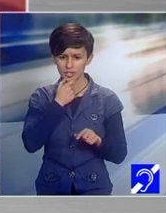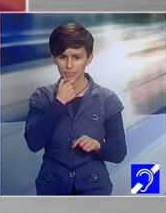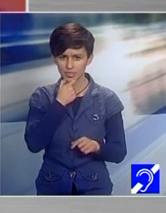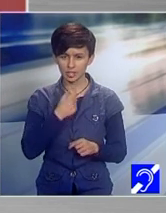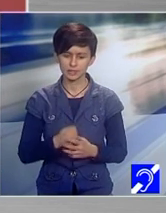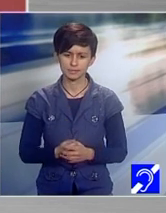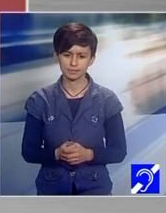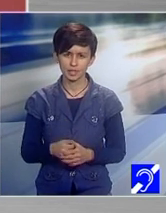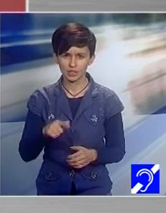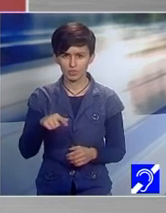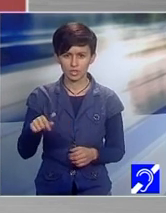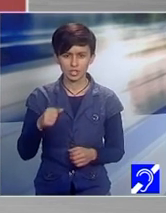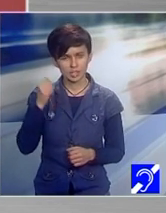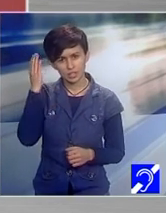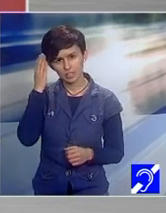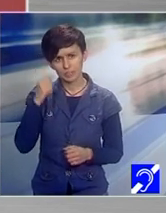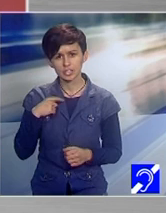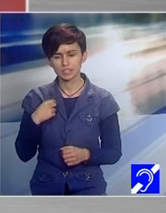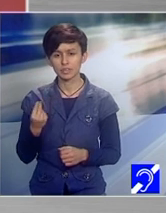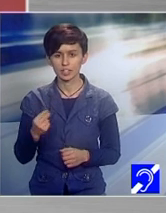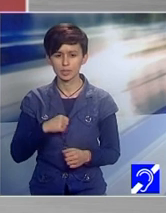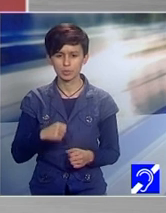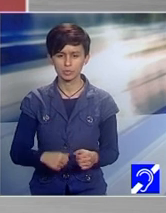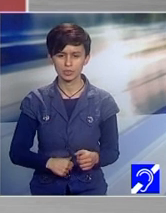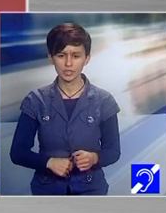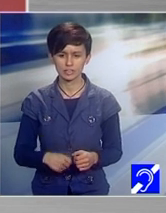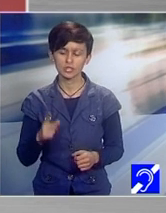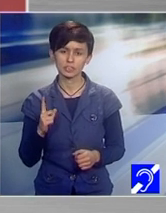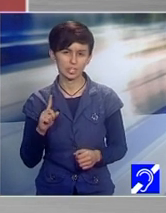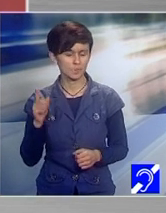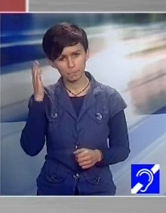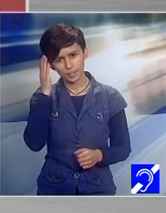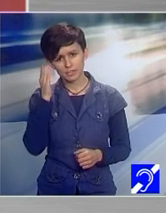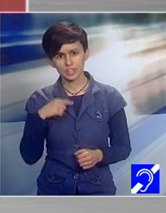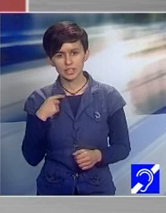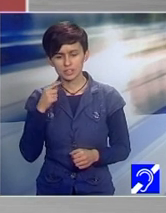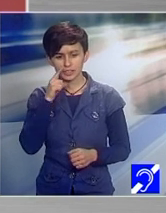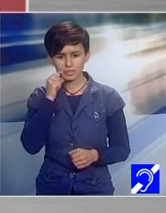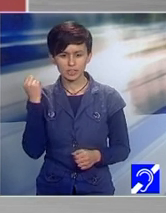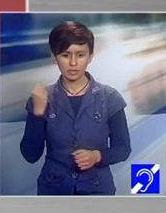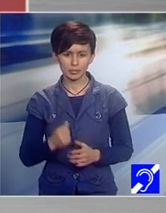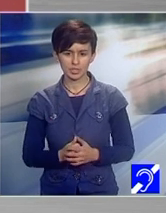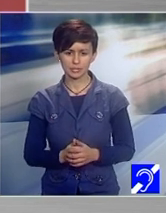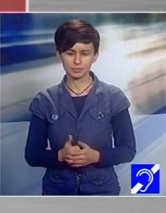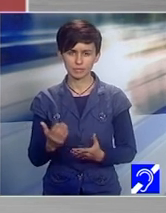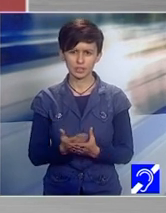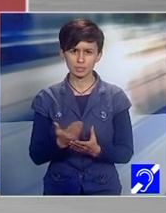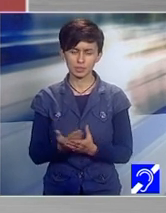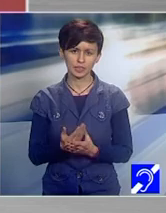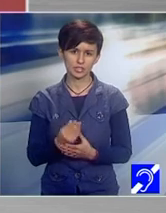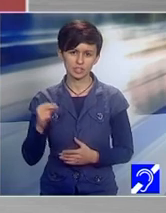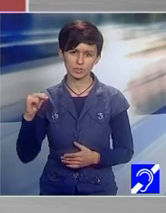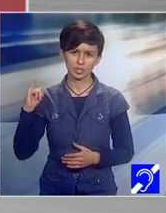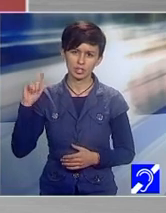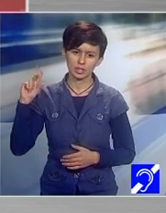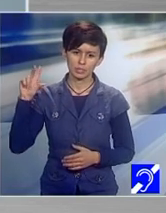Profesioniști, absolut. Dar nu învățați mai mult. Cred că asta așa trebuie să vină, să fie oameni. Și din poveștile lui Pilu, chiar